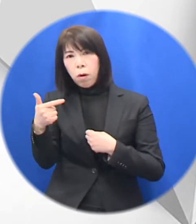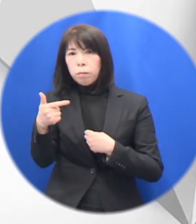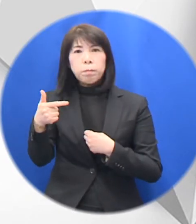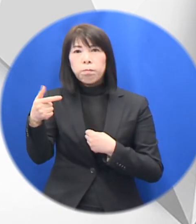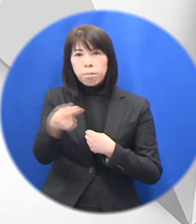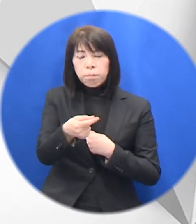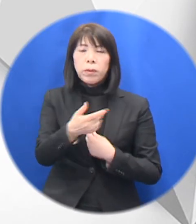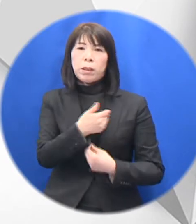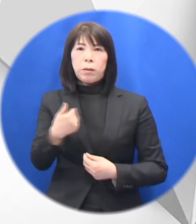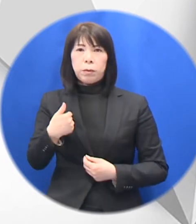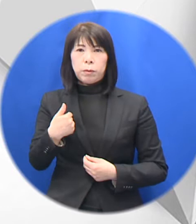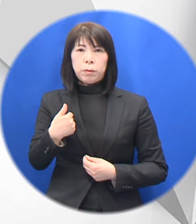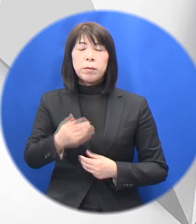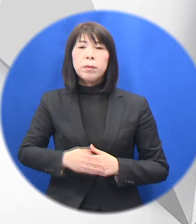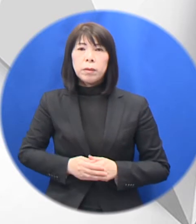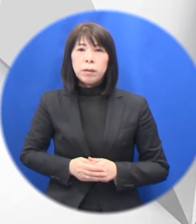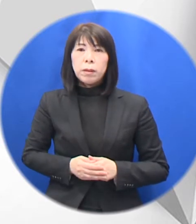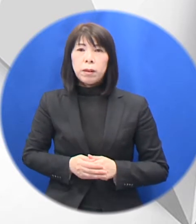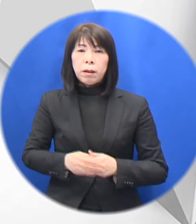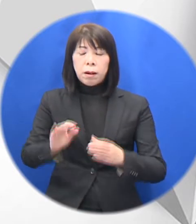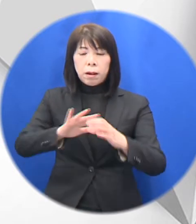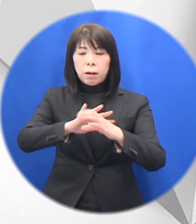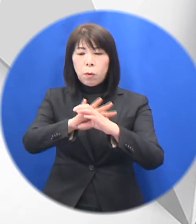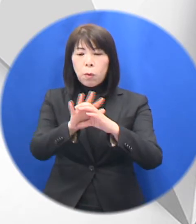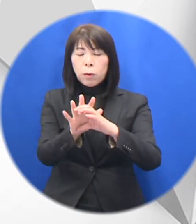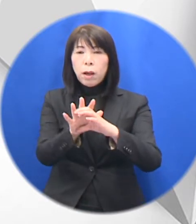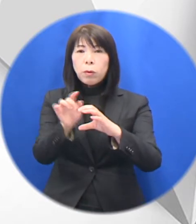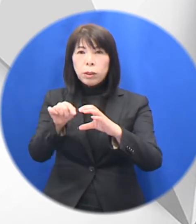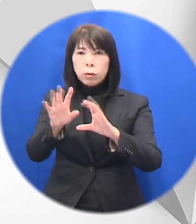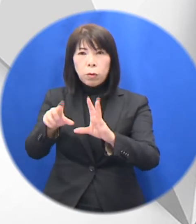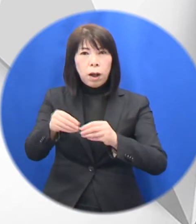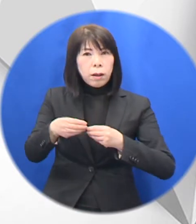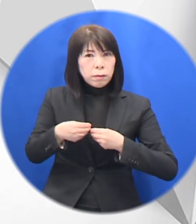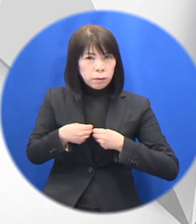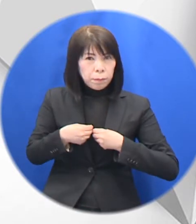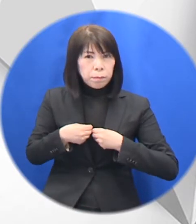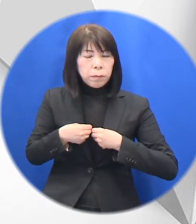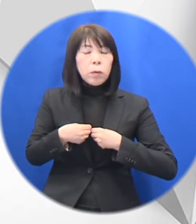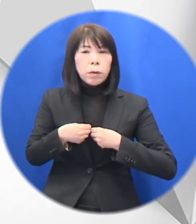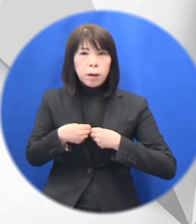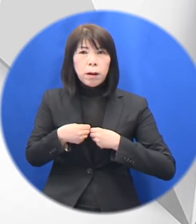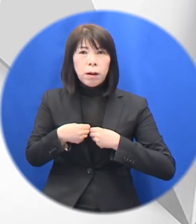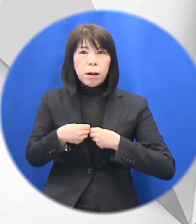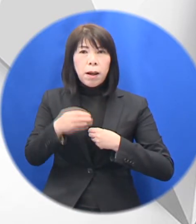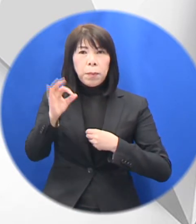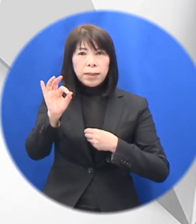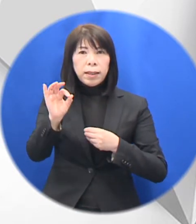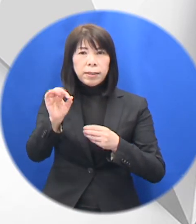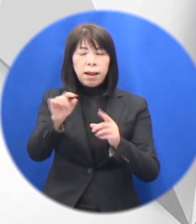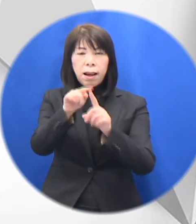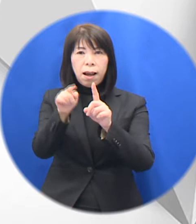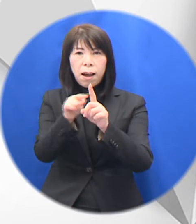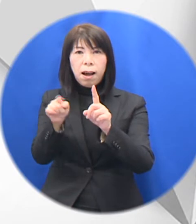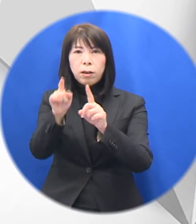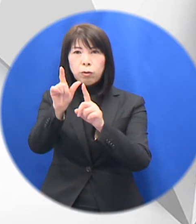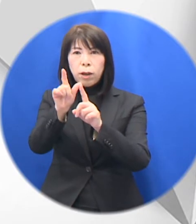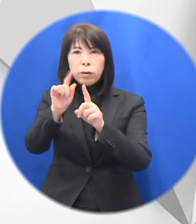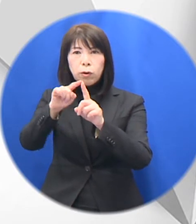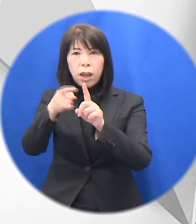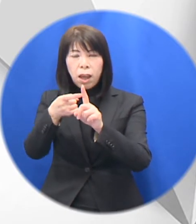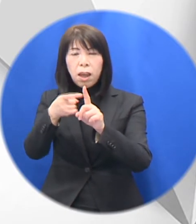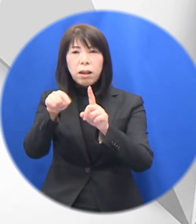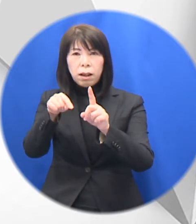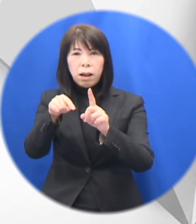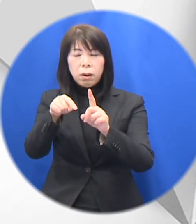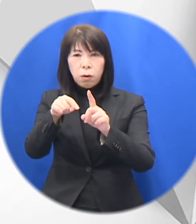では新型コロナウイルスがどうやって感染するか、そしてメッセンジャー RNA ワクチンがどうやって免